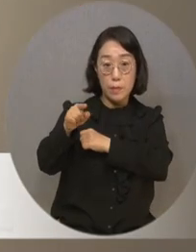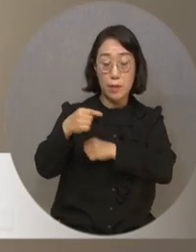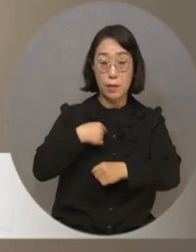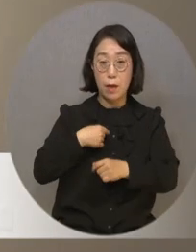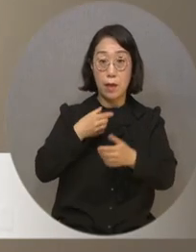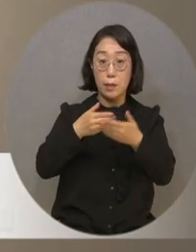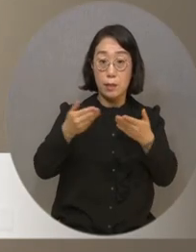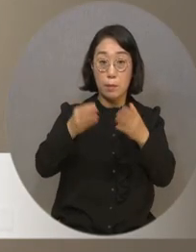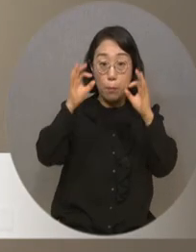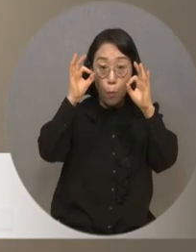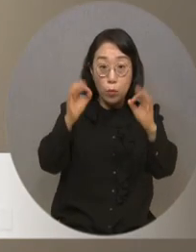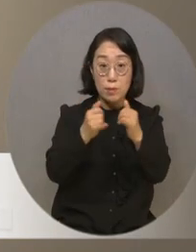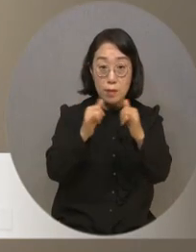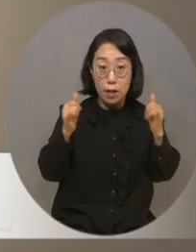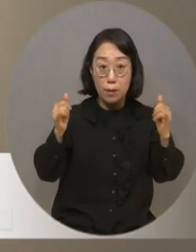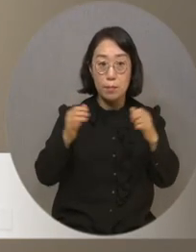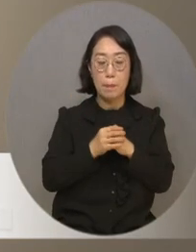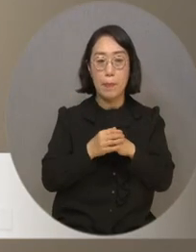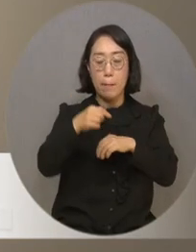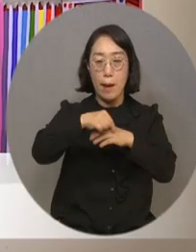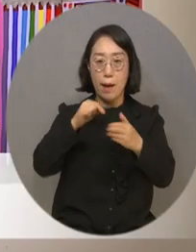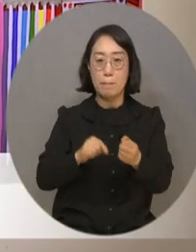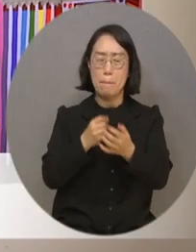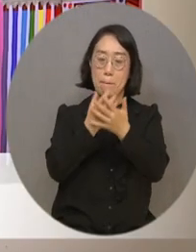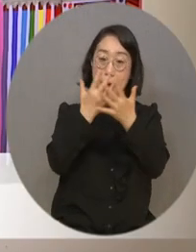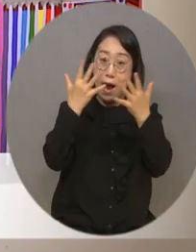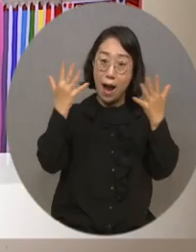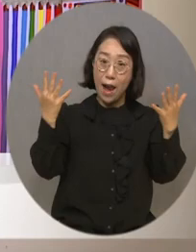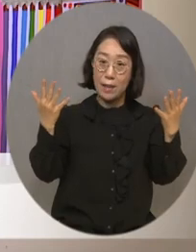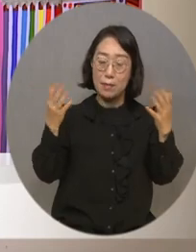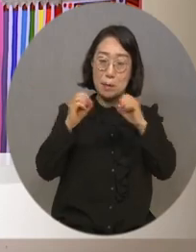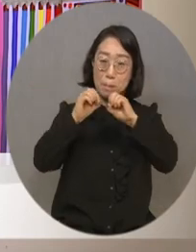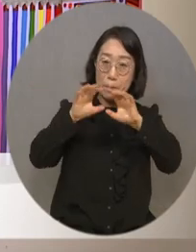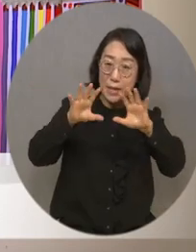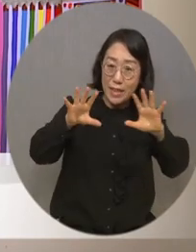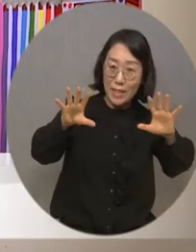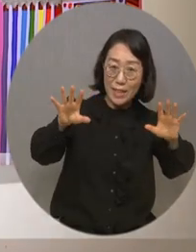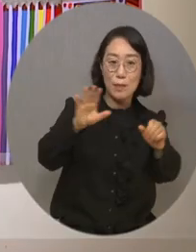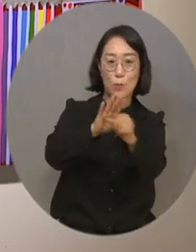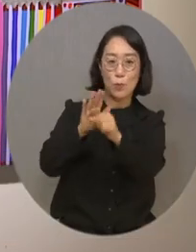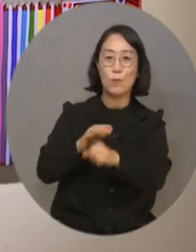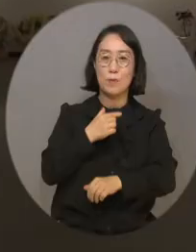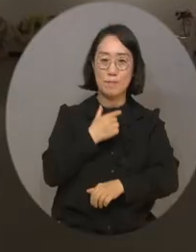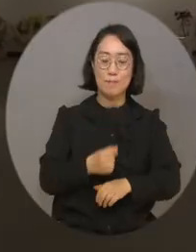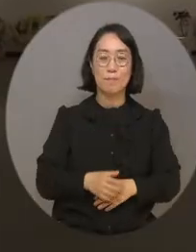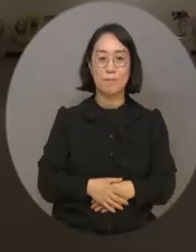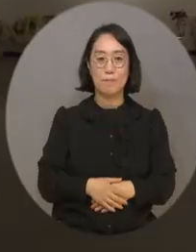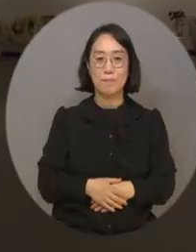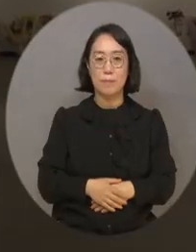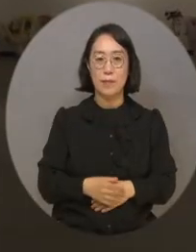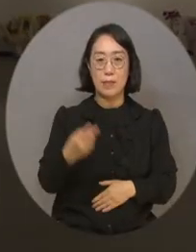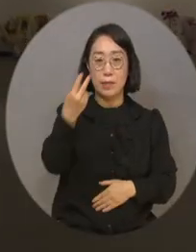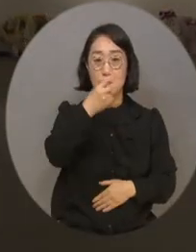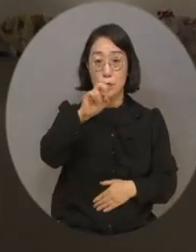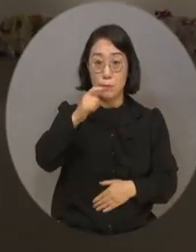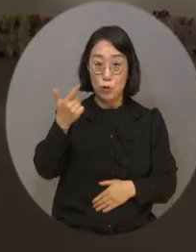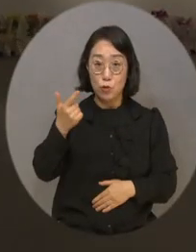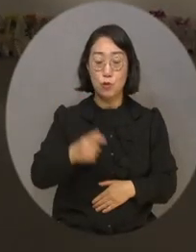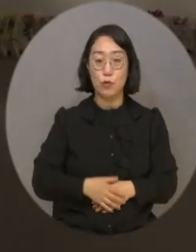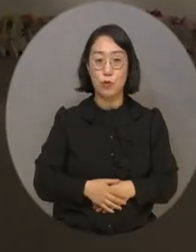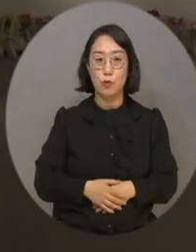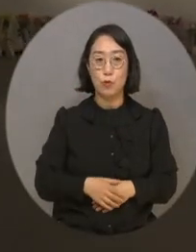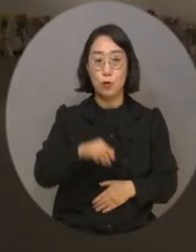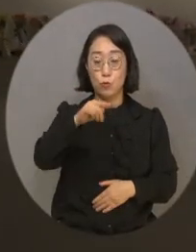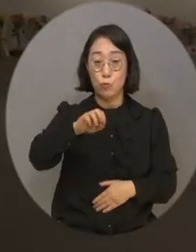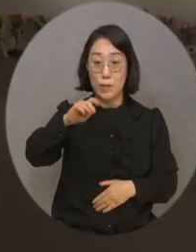제 그림을 보는 분들의 마음에 밝은 빛이 들어갔으면 좋겠습니다. 2016년 사단법인